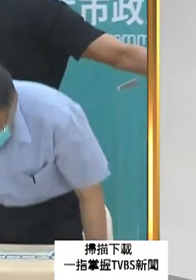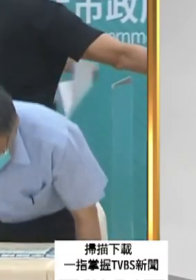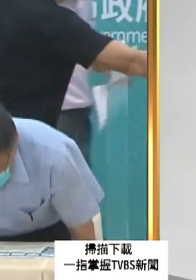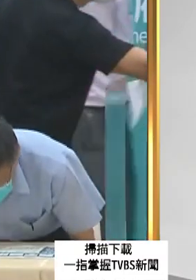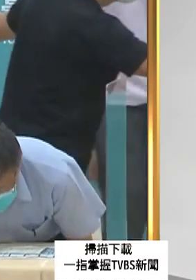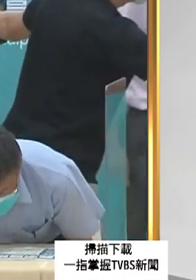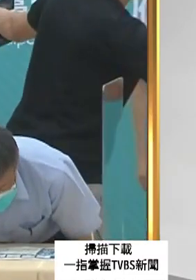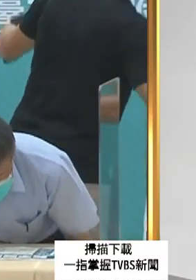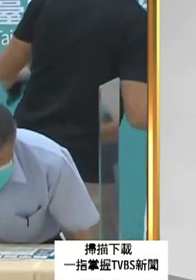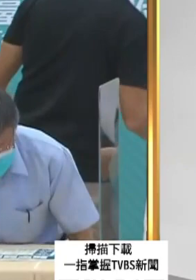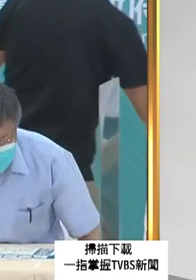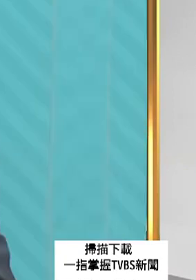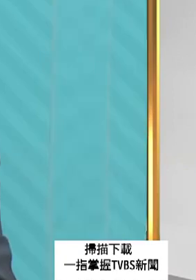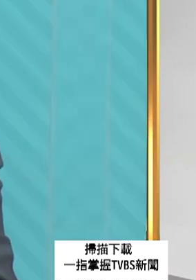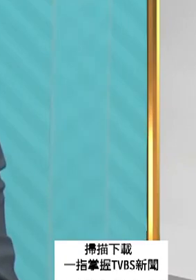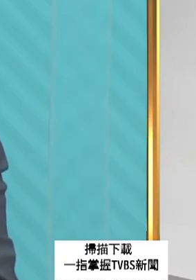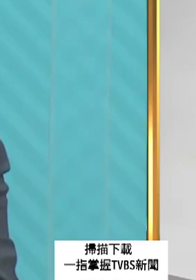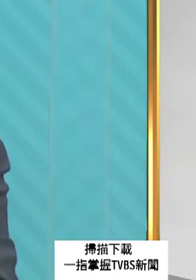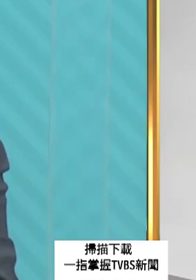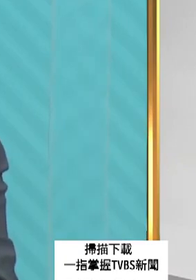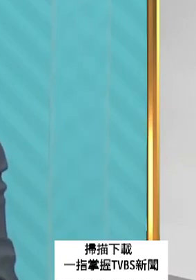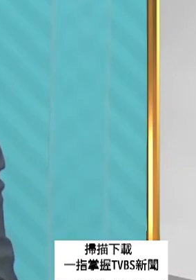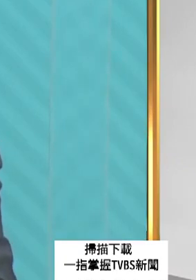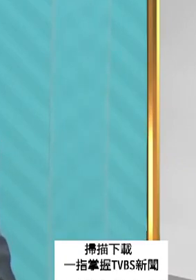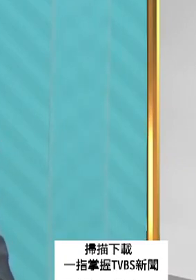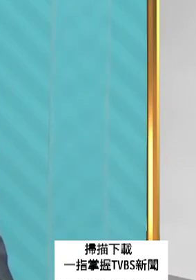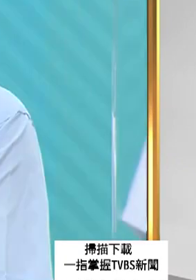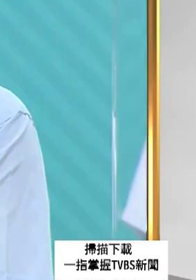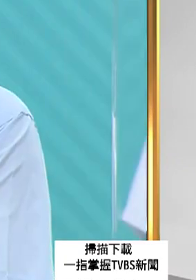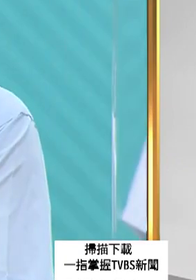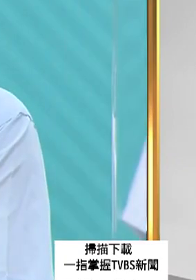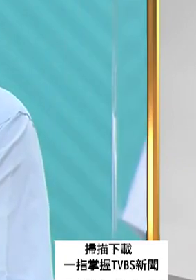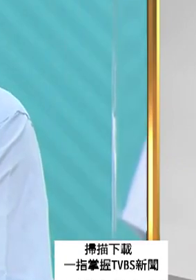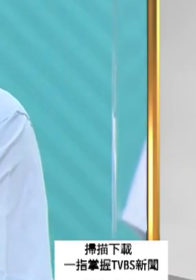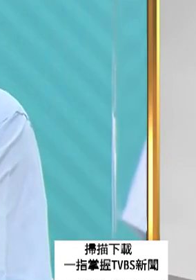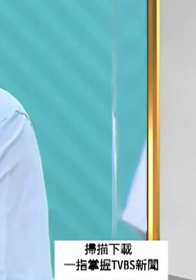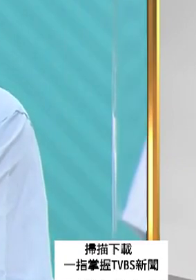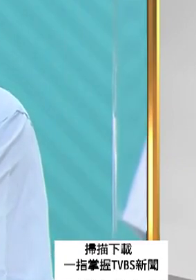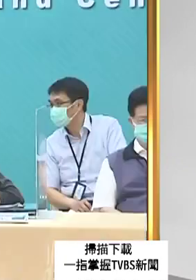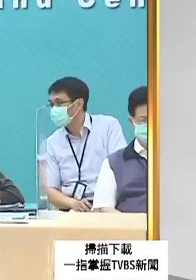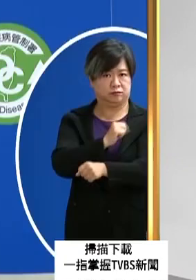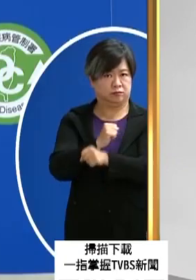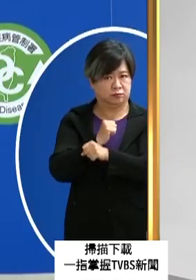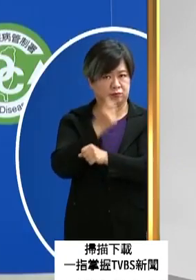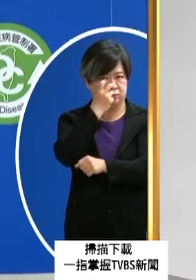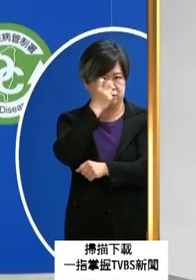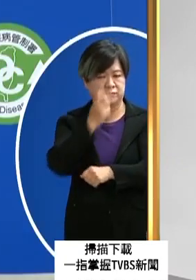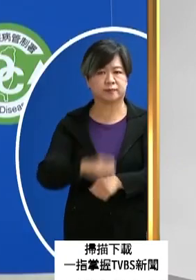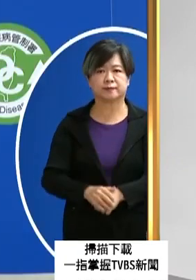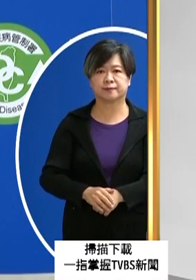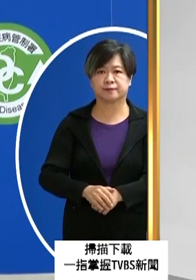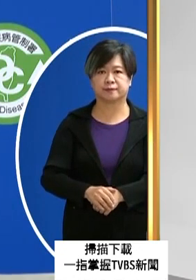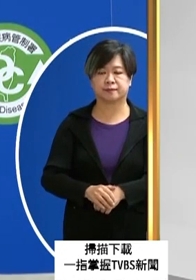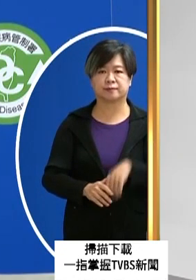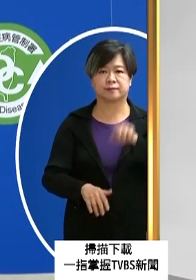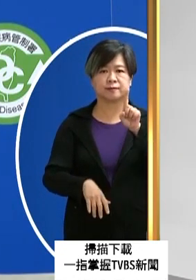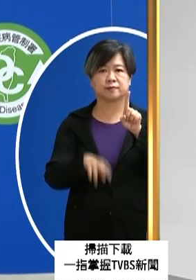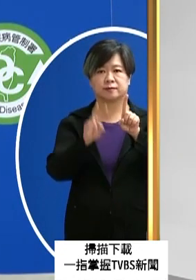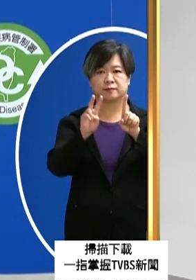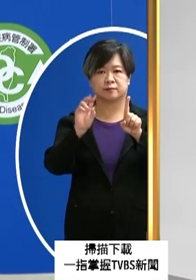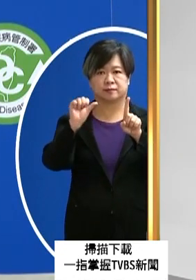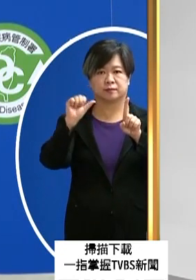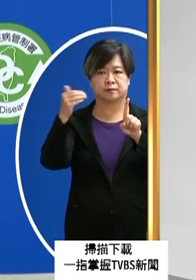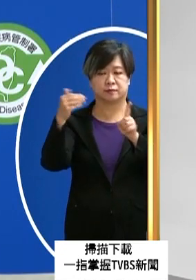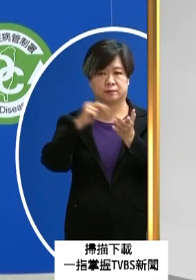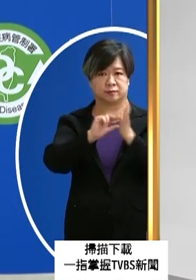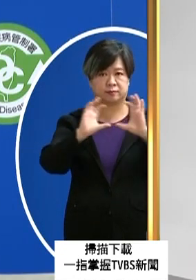心了。可是你的防疫指挥中心还是像老牛拖车一样，每天哦，反正我们的防疫中心记者会就是每天